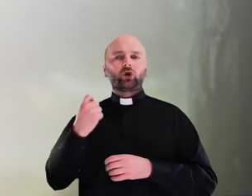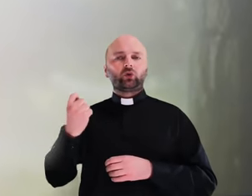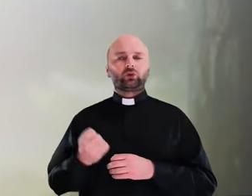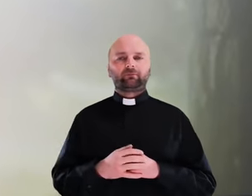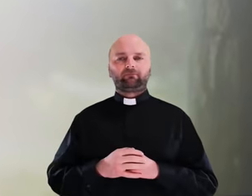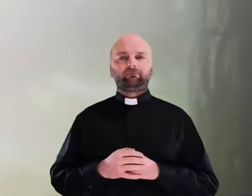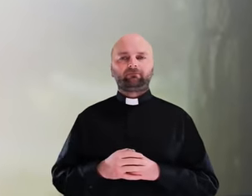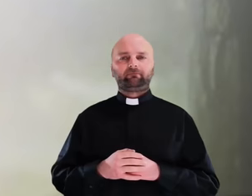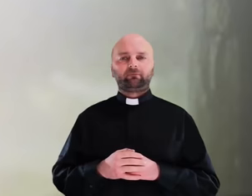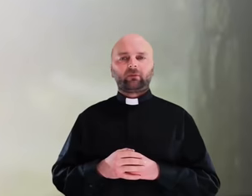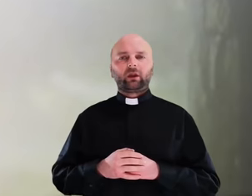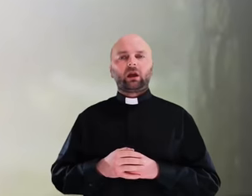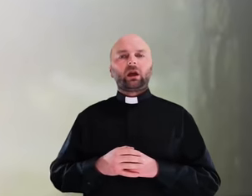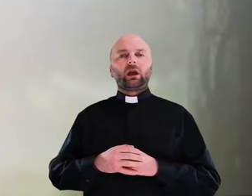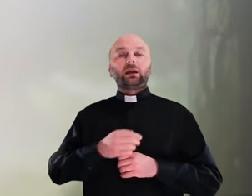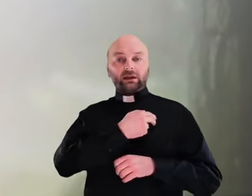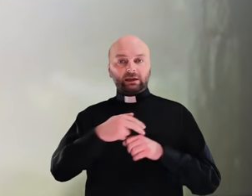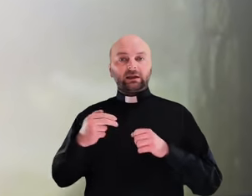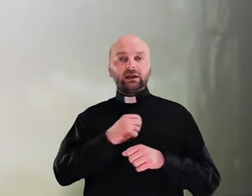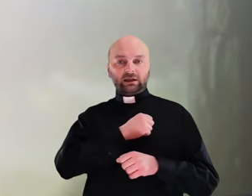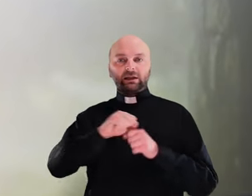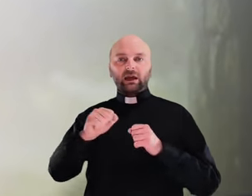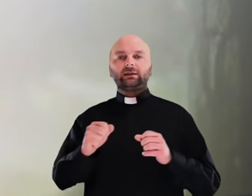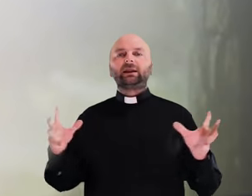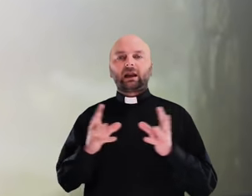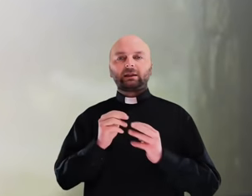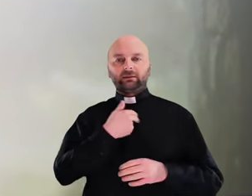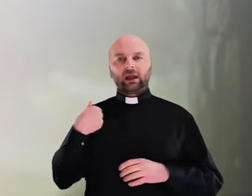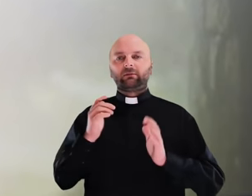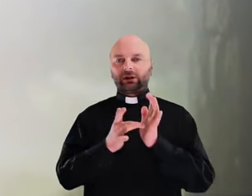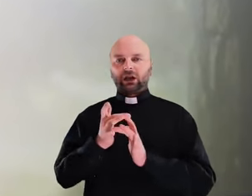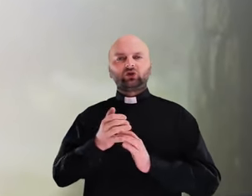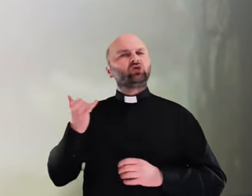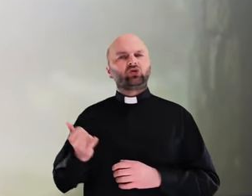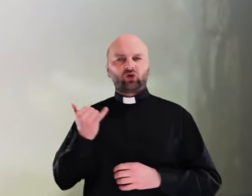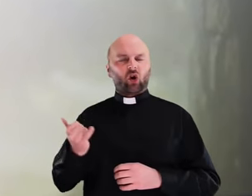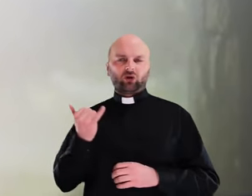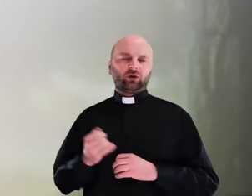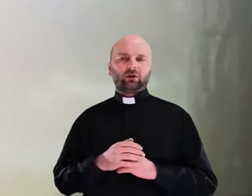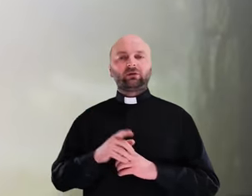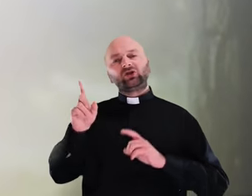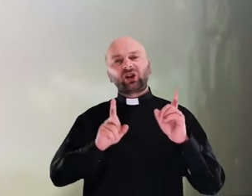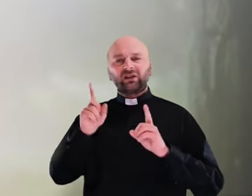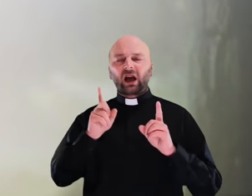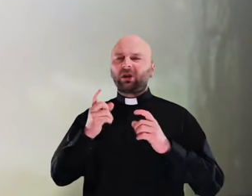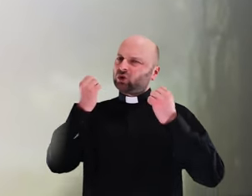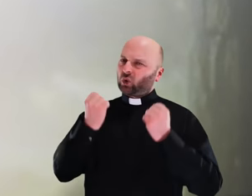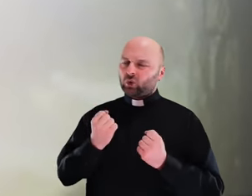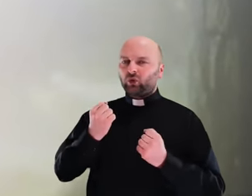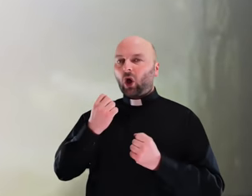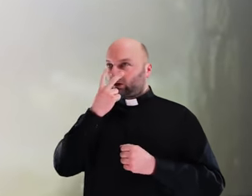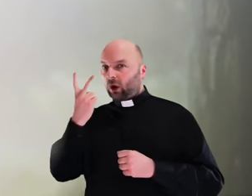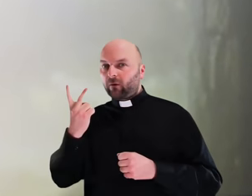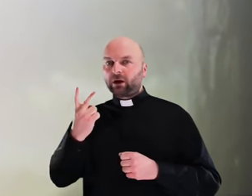słyszeliśmy przed chwilą, jest z nami nieustannie. Być może nieraz w sposób trudny do zauważenia